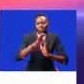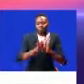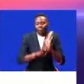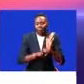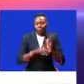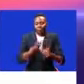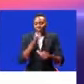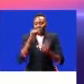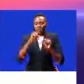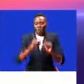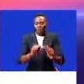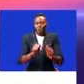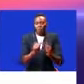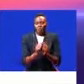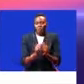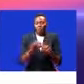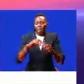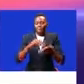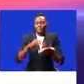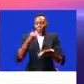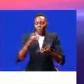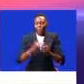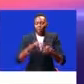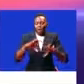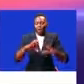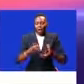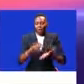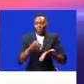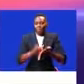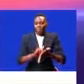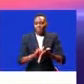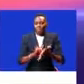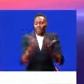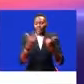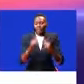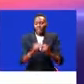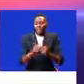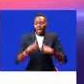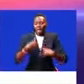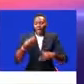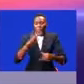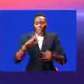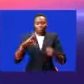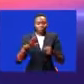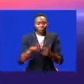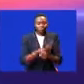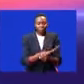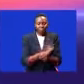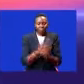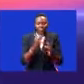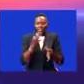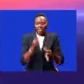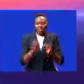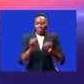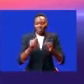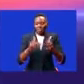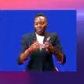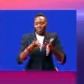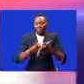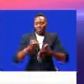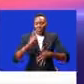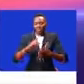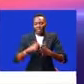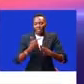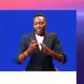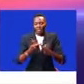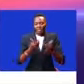tumuleo kambi onogo omarewa magelero nige kinde niendi eupong malich mokalo tudebe ni koro gengne pi chendo mwopo kuro